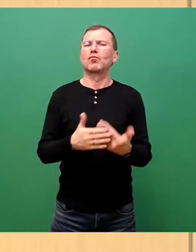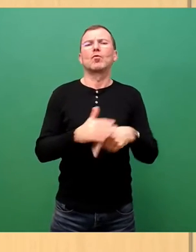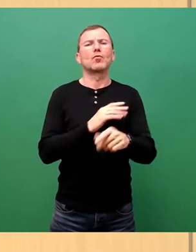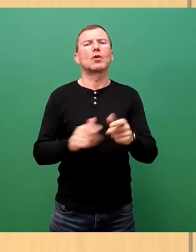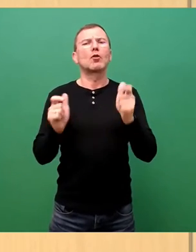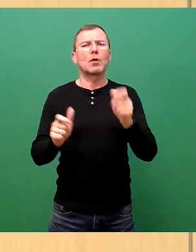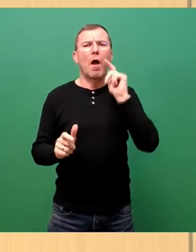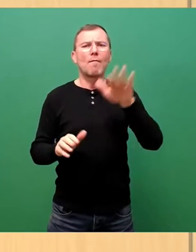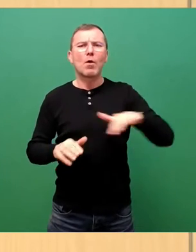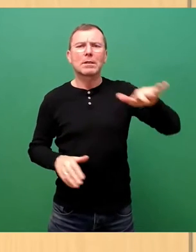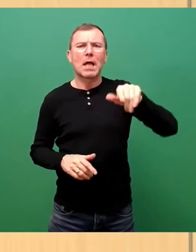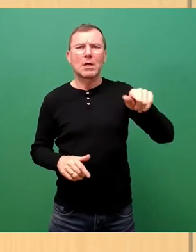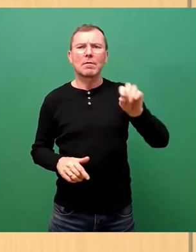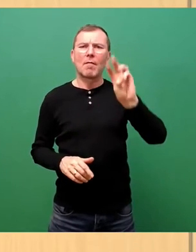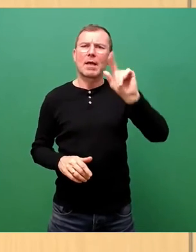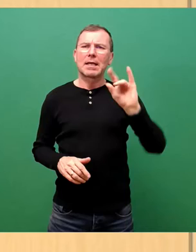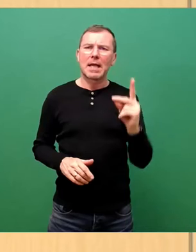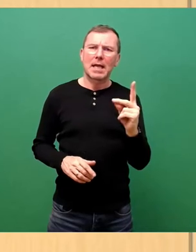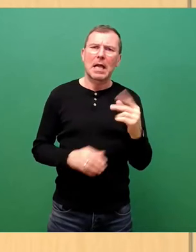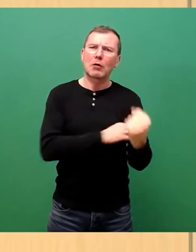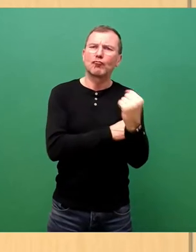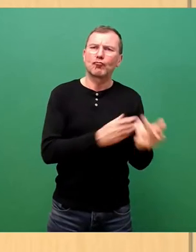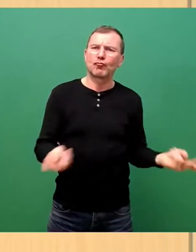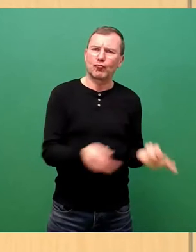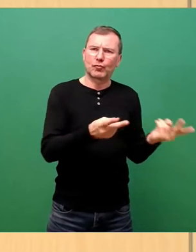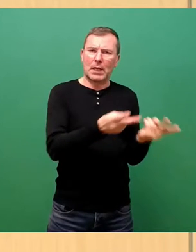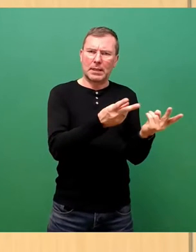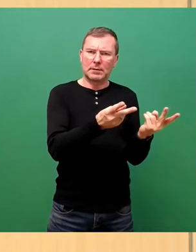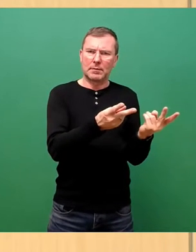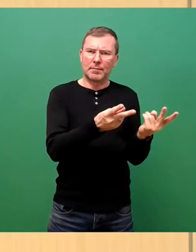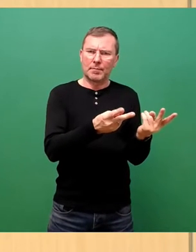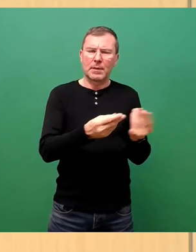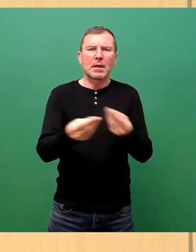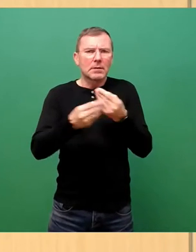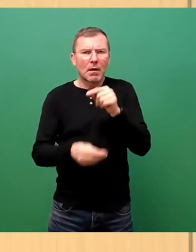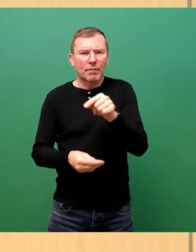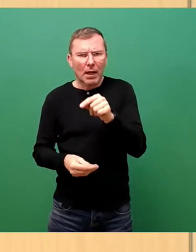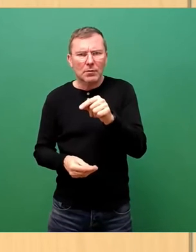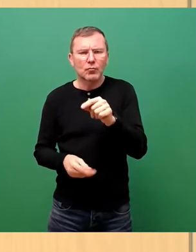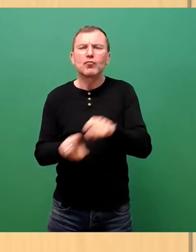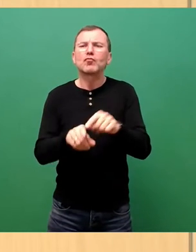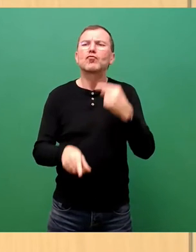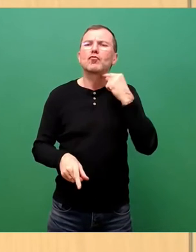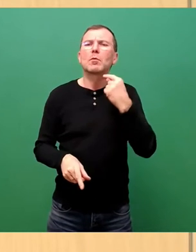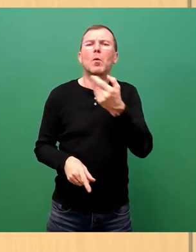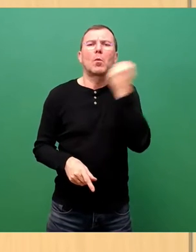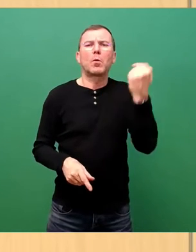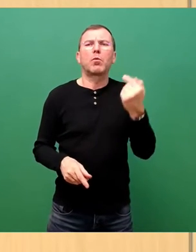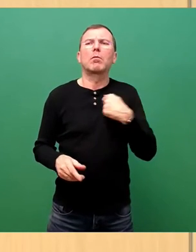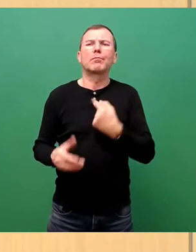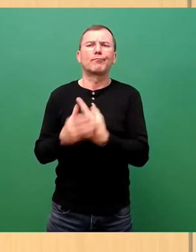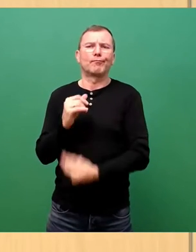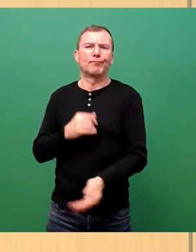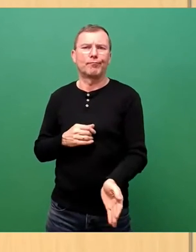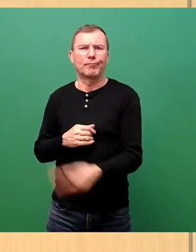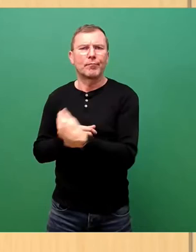WID gestärkt wird. Das fand im Ergebnis der Verhandlungen jedoch keine Zustimmung. Und so bleibt unterm Strich einfach